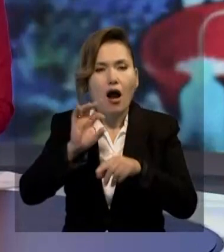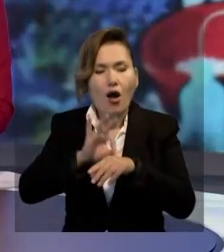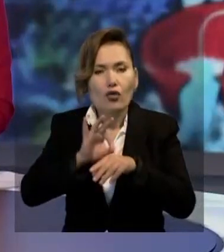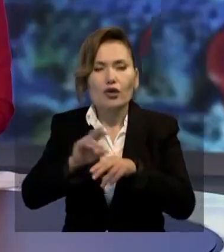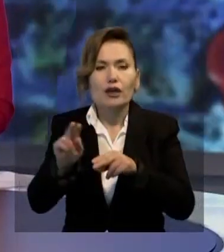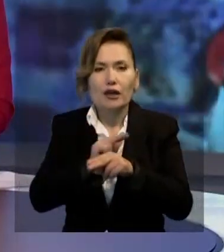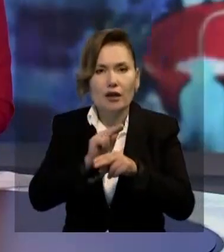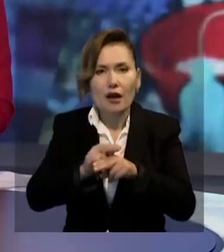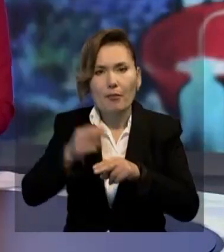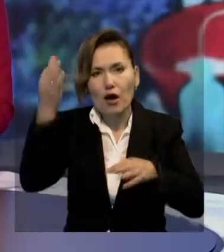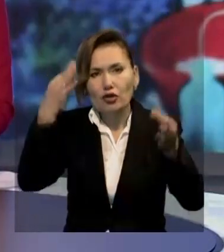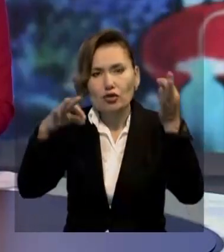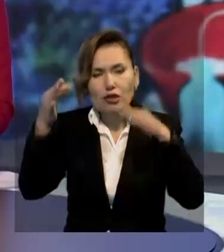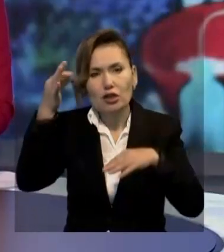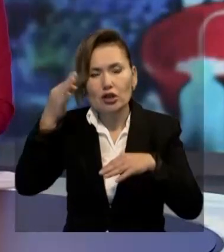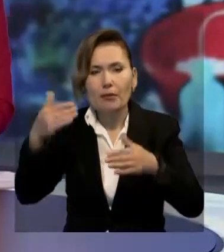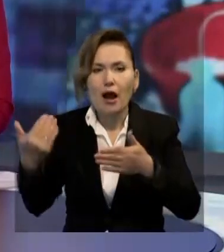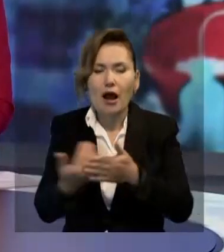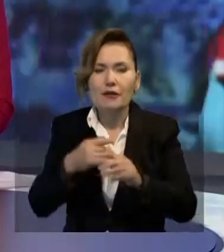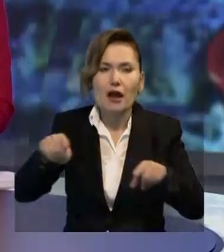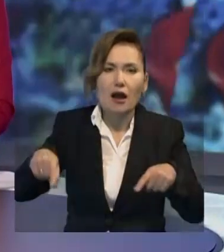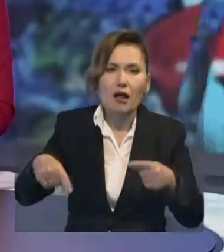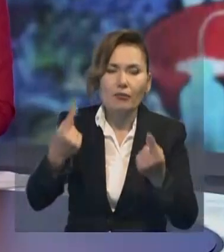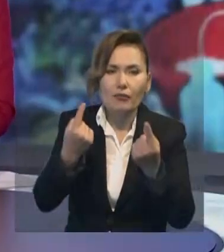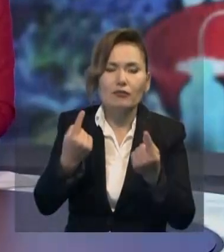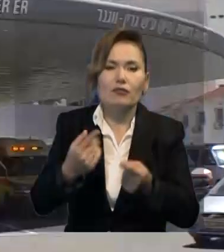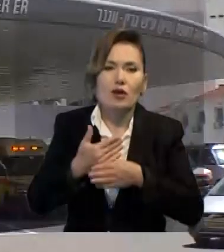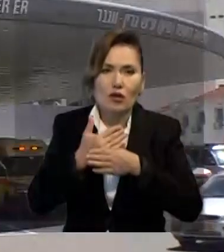түскен шашты қайта қалпына келтіруге көмектесетіні анықталды.